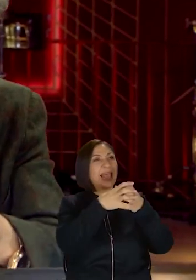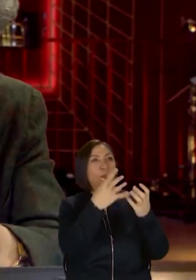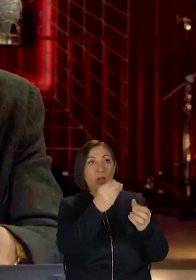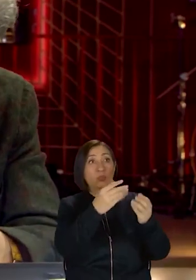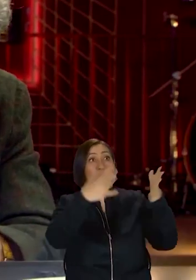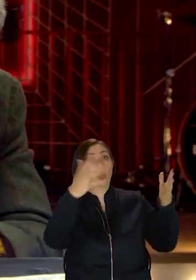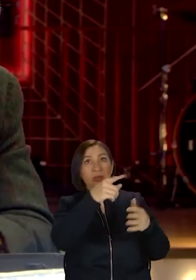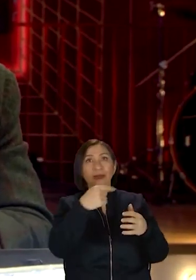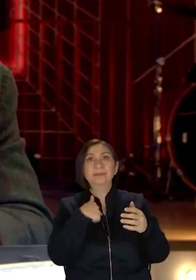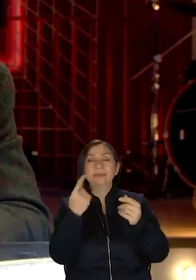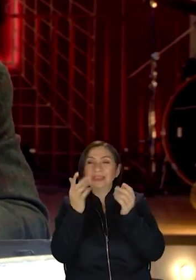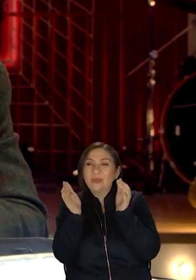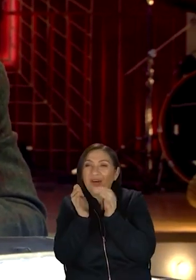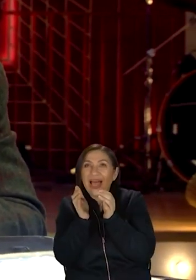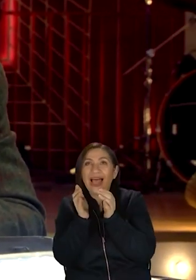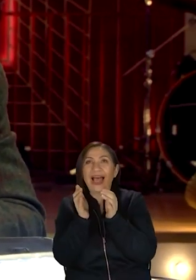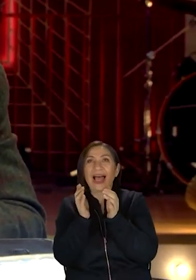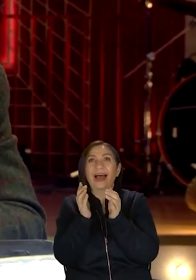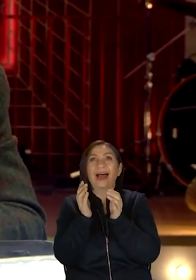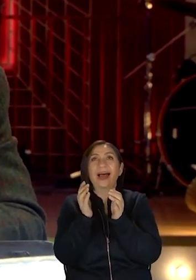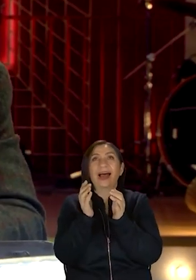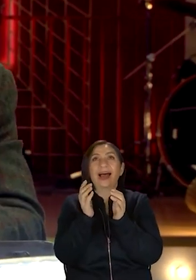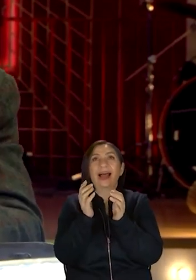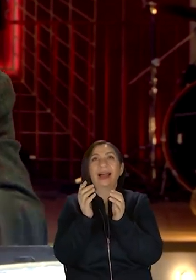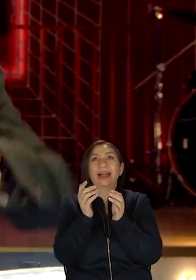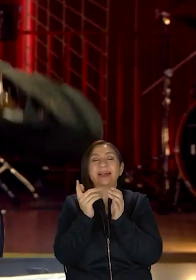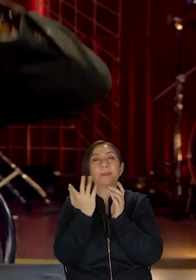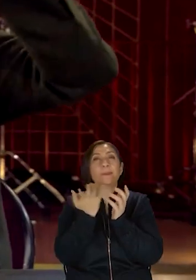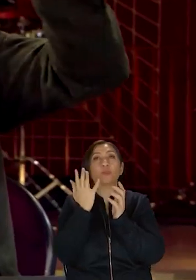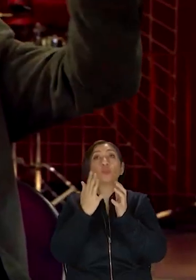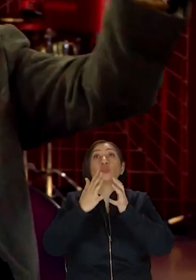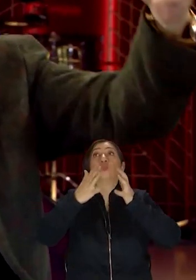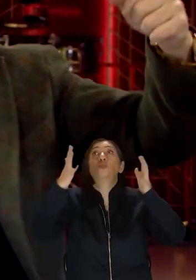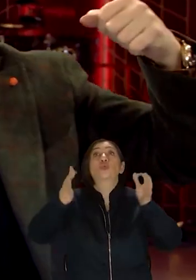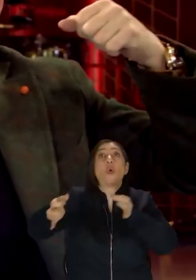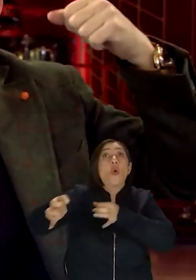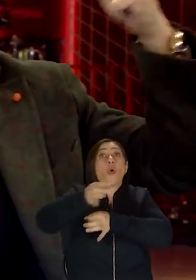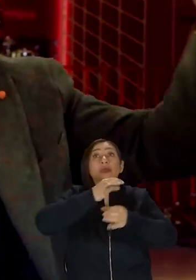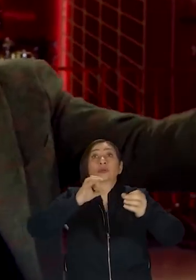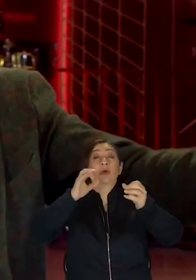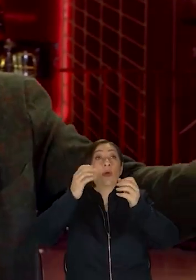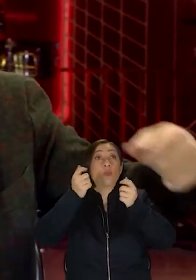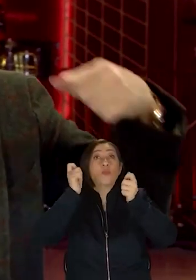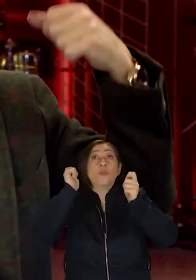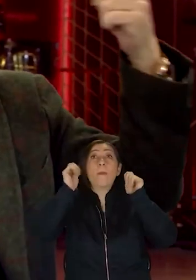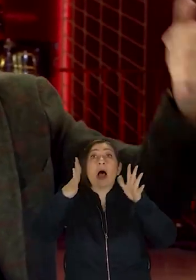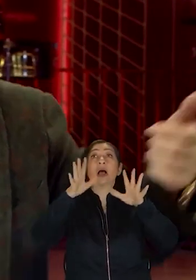biz de şey yapıyoruz. Yani demek ki mesela böyle büyük yatırımlar, sahne, salon bilmem